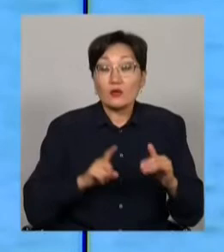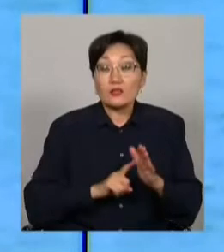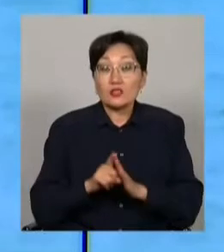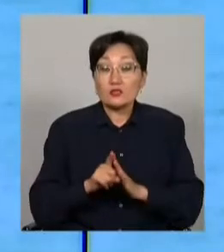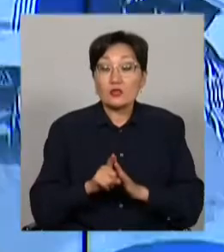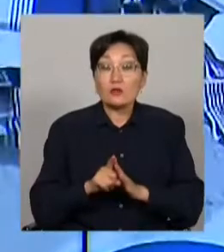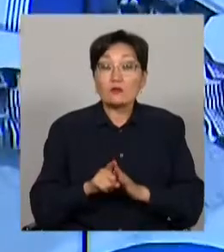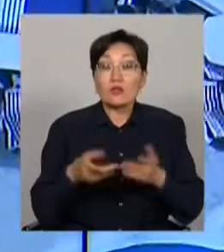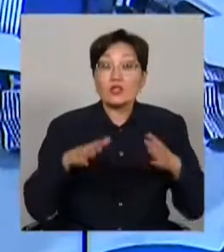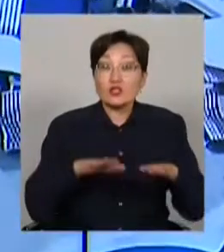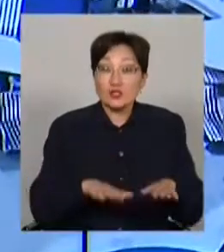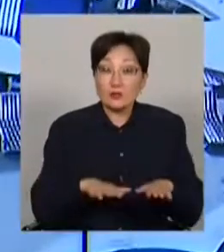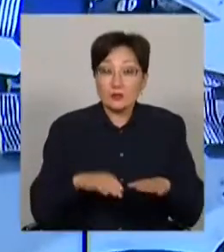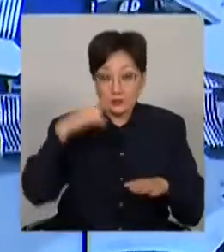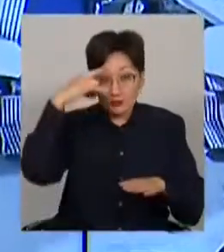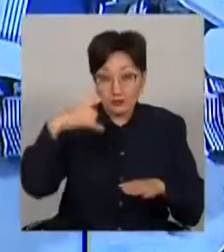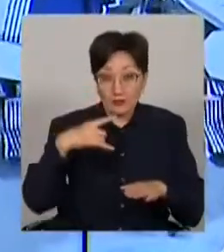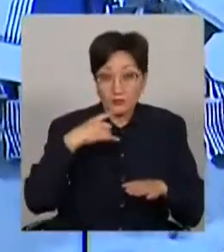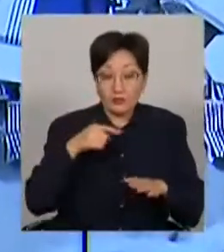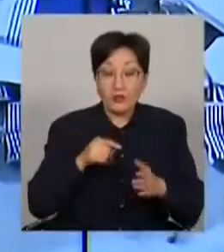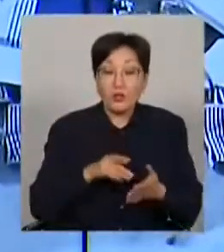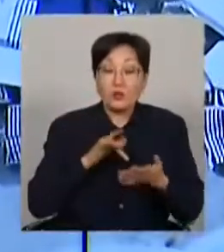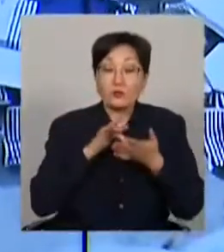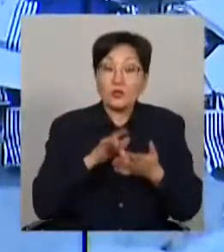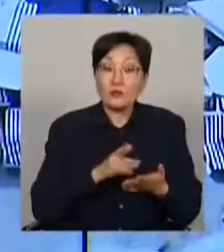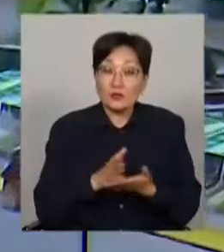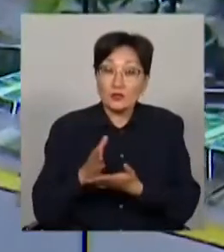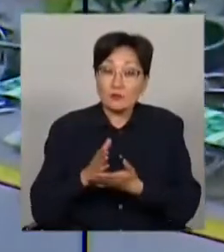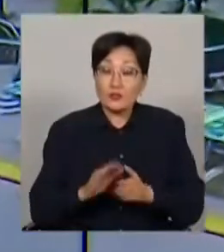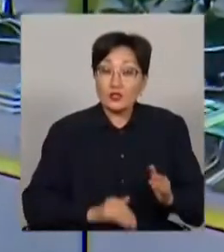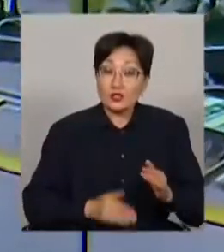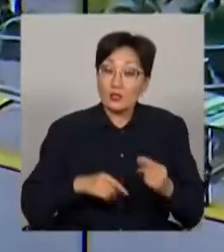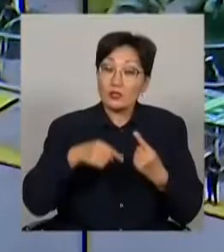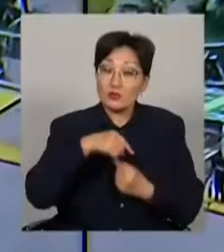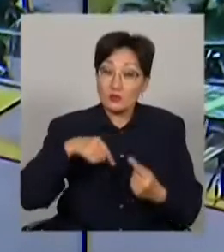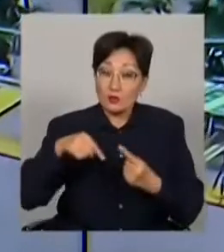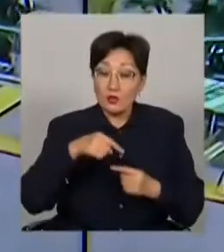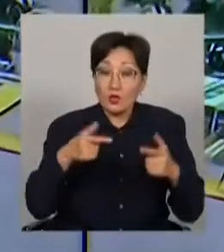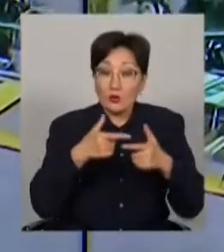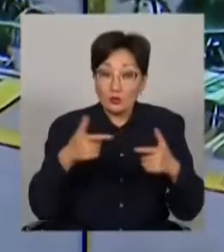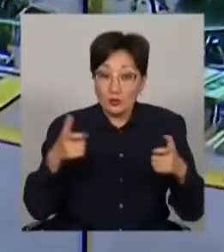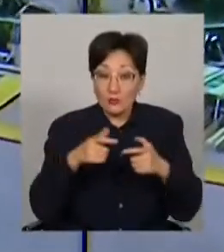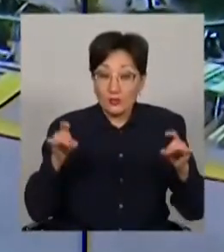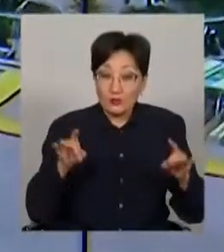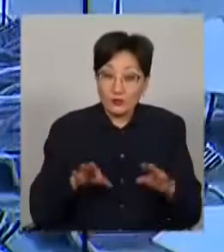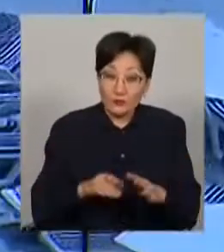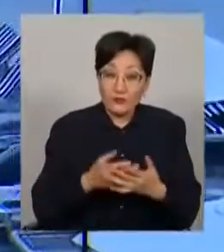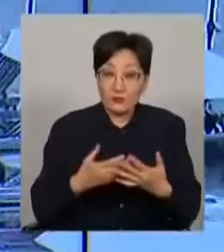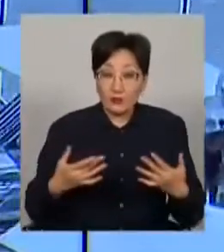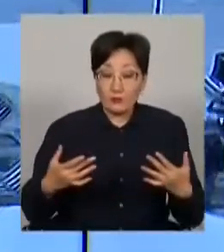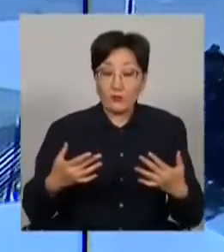осы жергілікті туризм саласының жеке кәсіпкерлерге, қонақүйлерге, мейрамханаларға